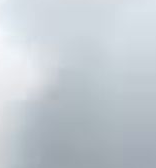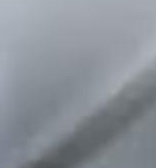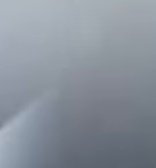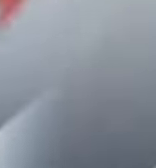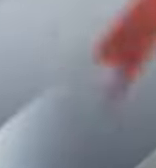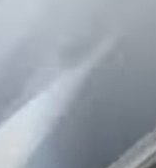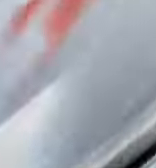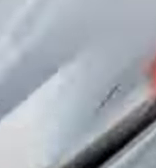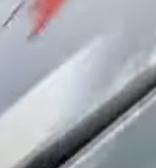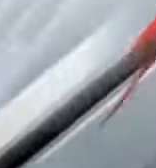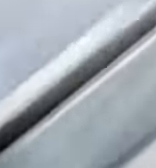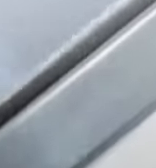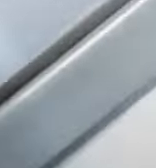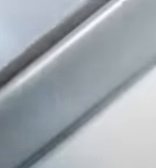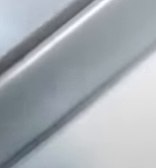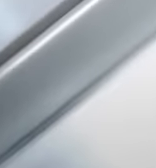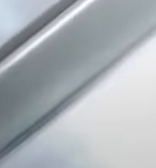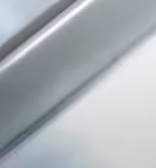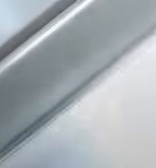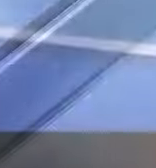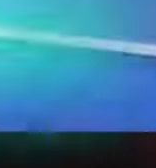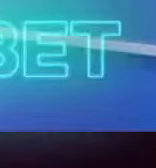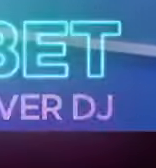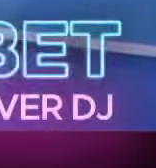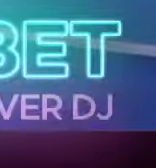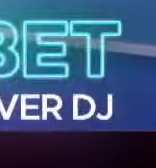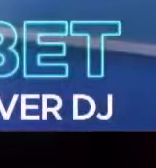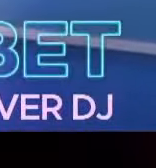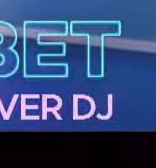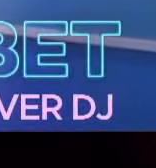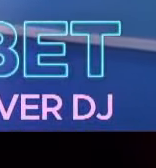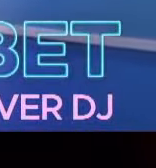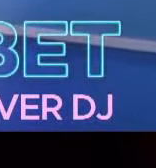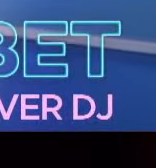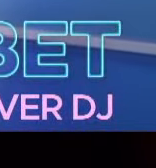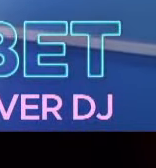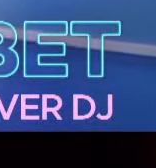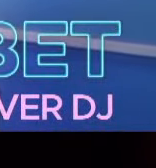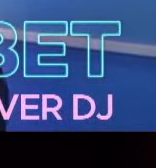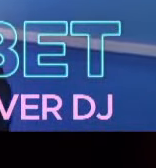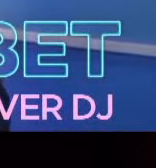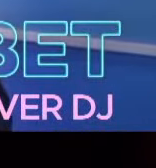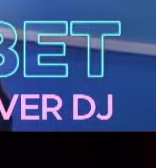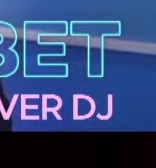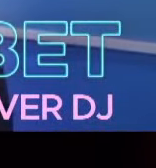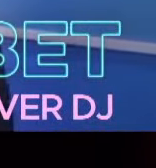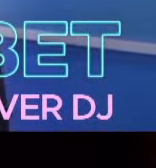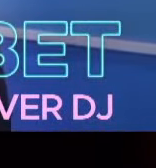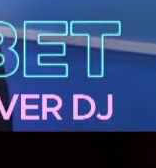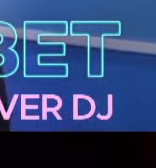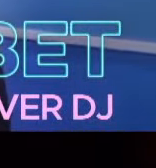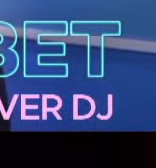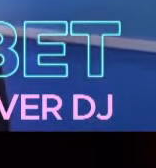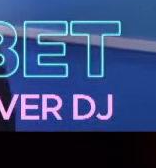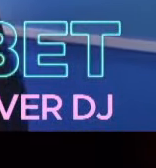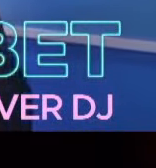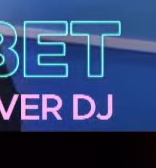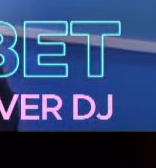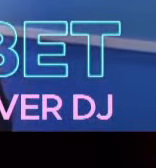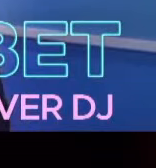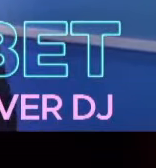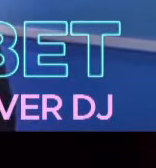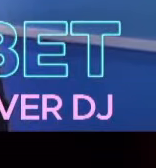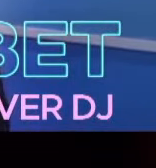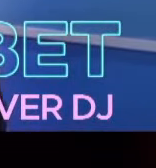Puso, si Papa Obit po ito. I am inviting everyone to get a copy of my